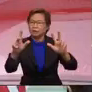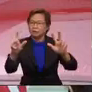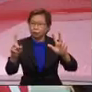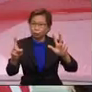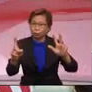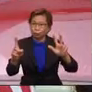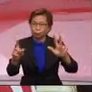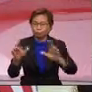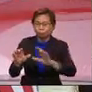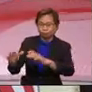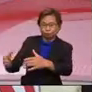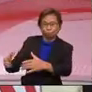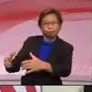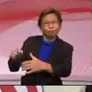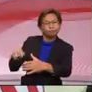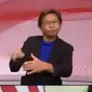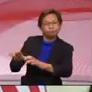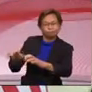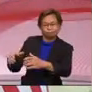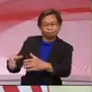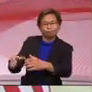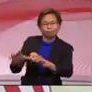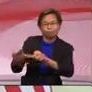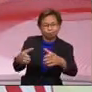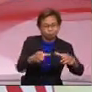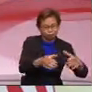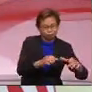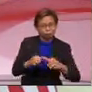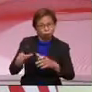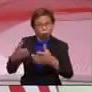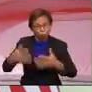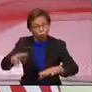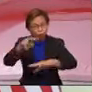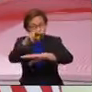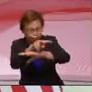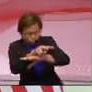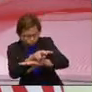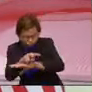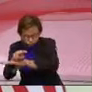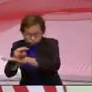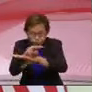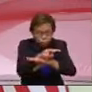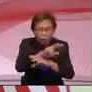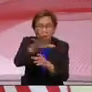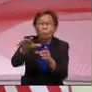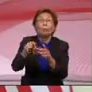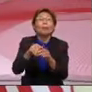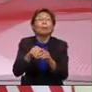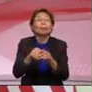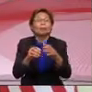3,531 pasukan pematuhan telah membuat pemantauan dan melibatkan seramai